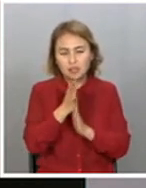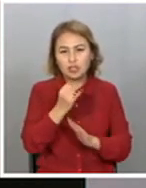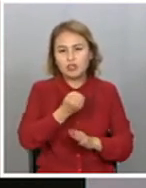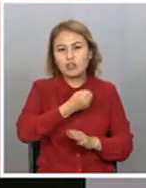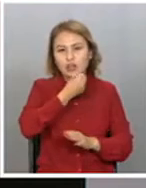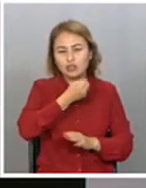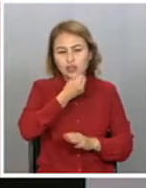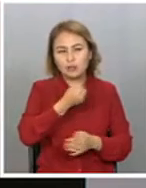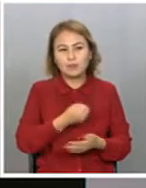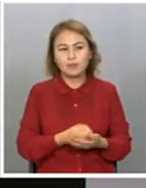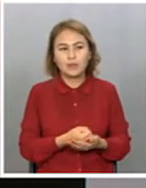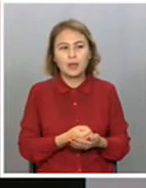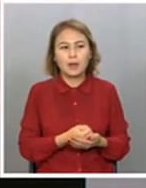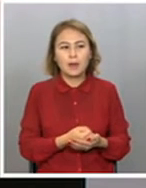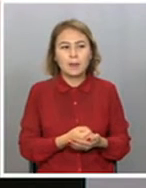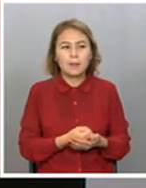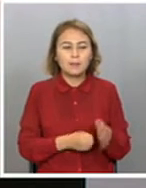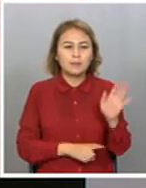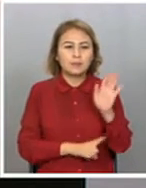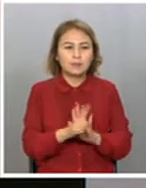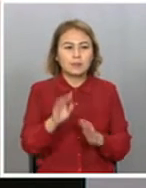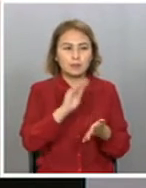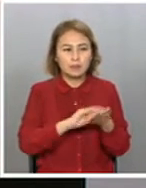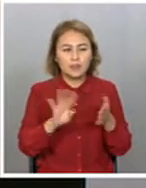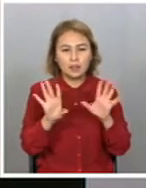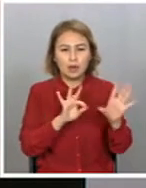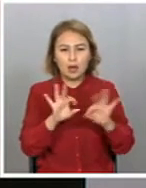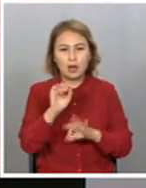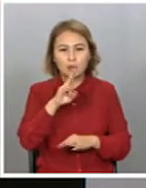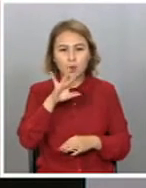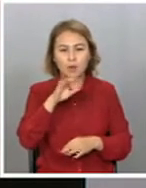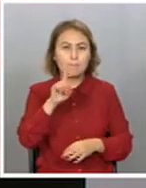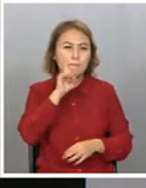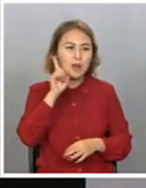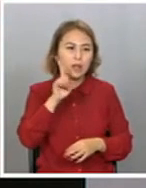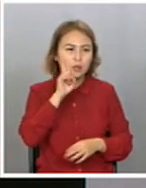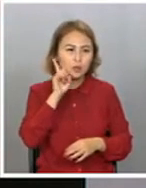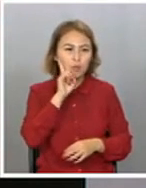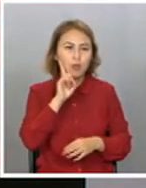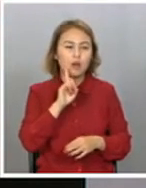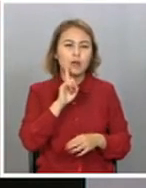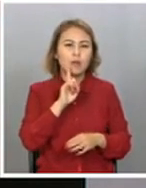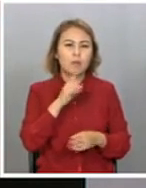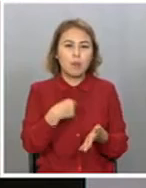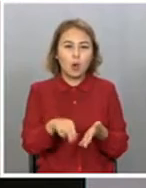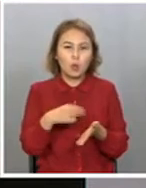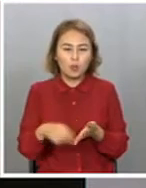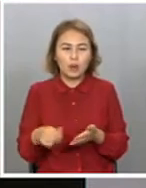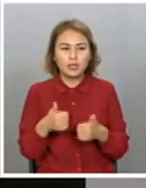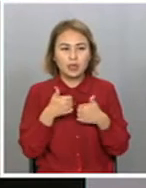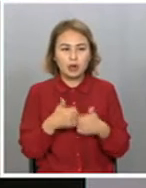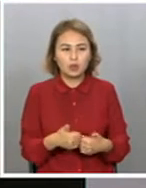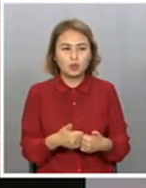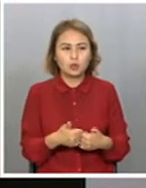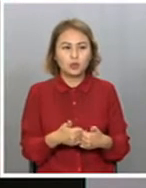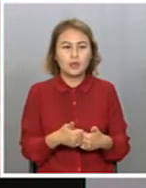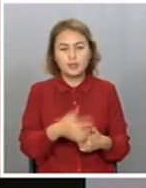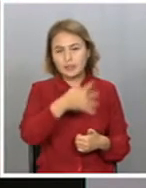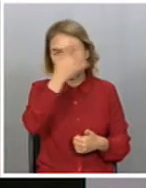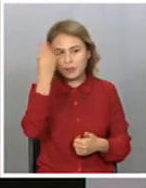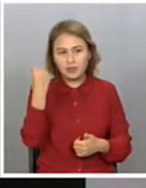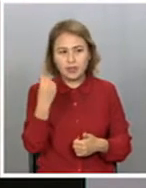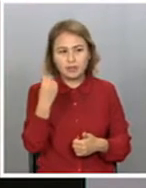постарше». Подберите антонимы к словам «молодой», «покупать», «хорошо»,